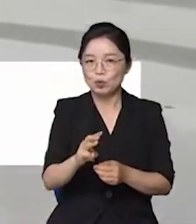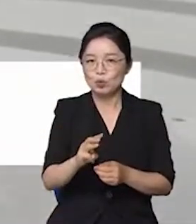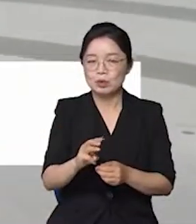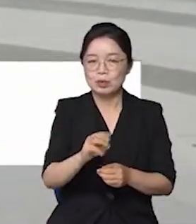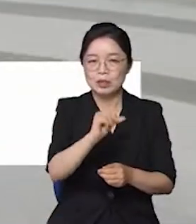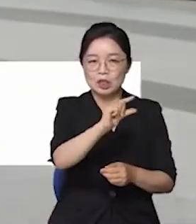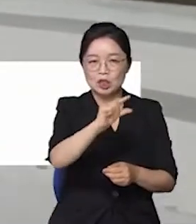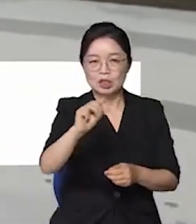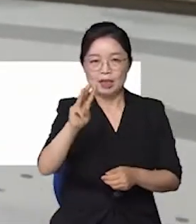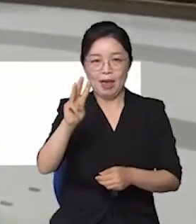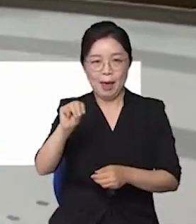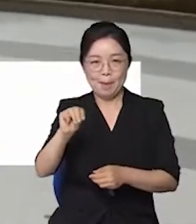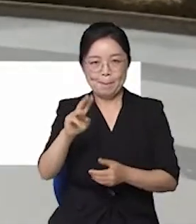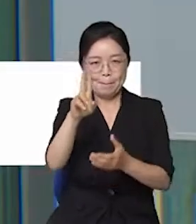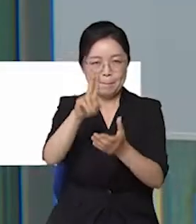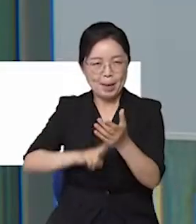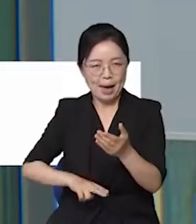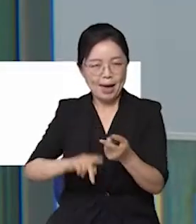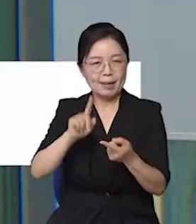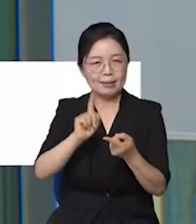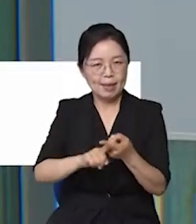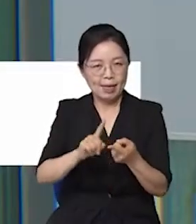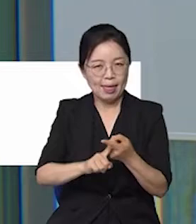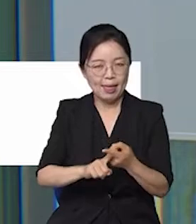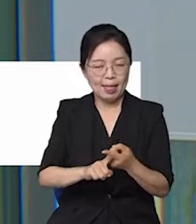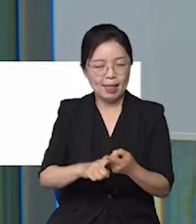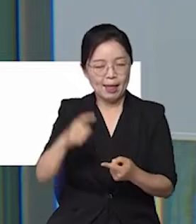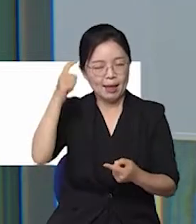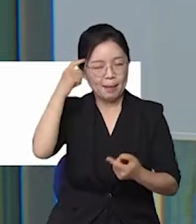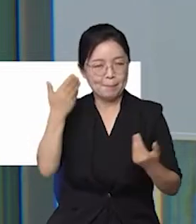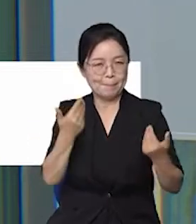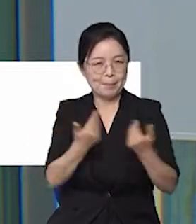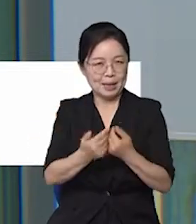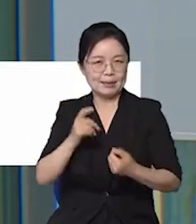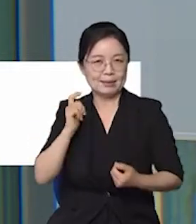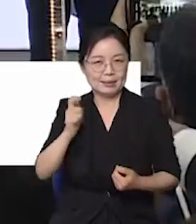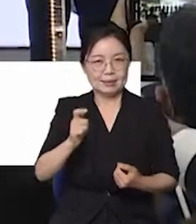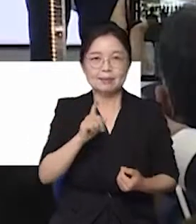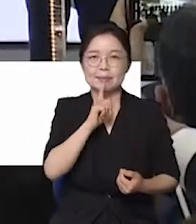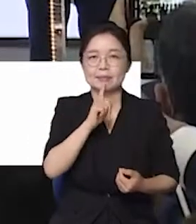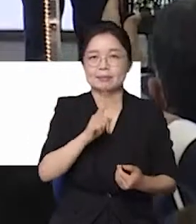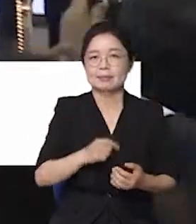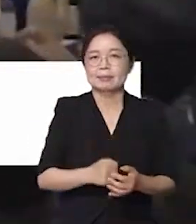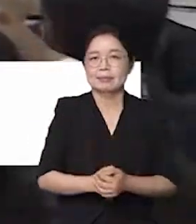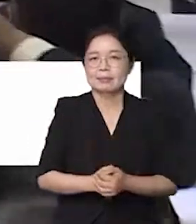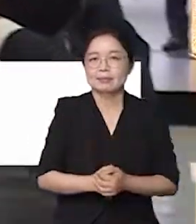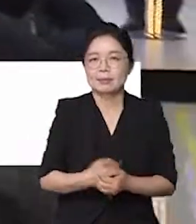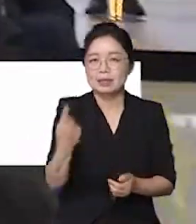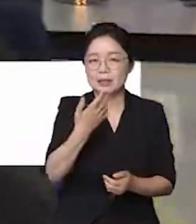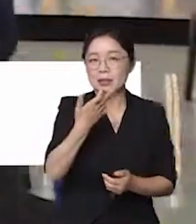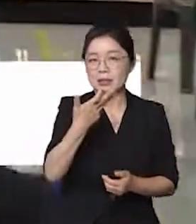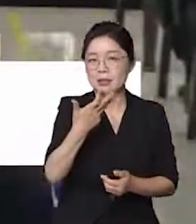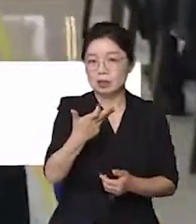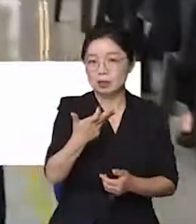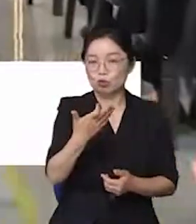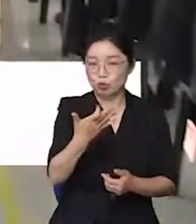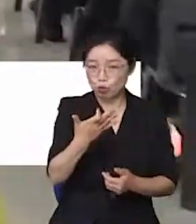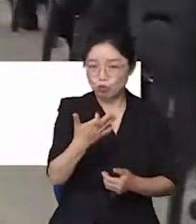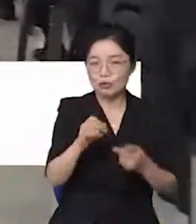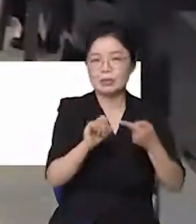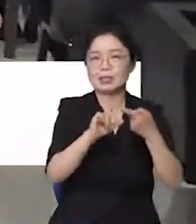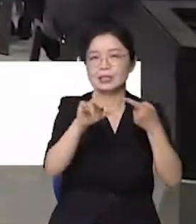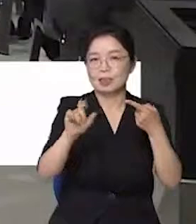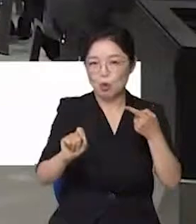모터스, GGM을 매각해야 한다는 주장에 대해선 적극 항변했습니다. 지난 2019년 1월 협약 체결